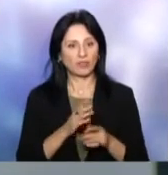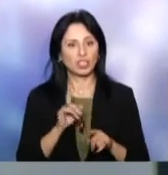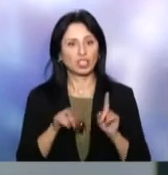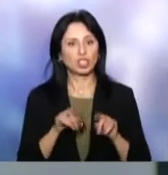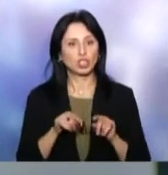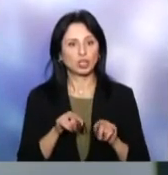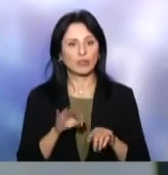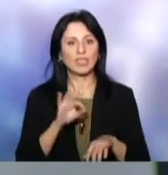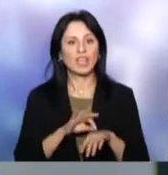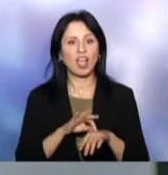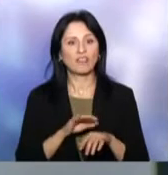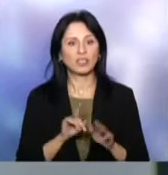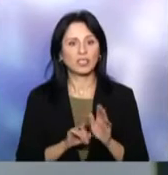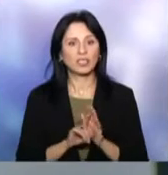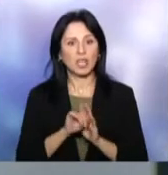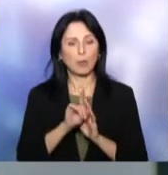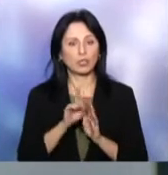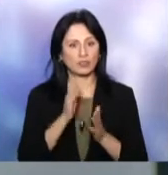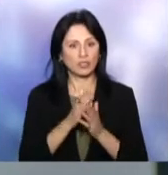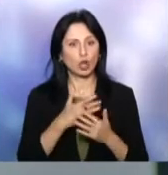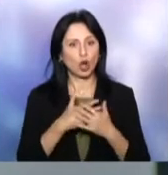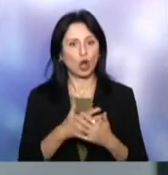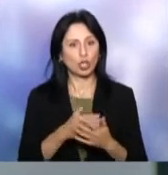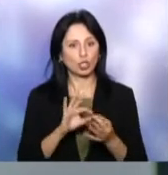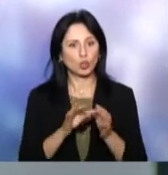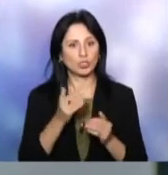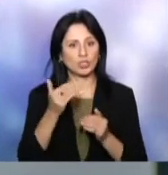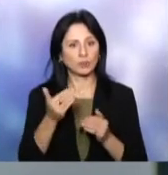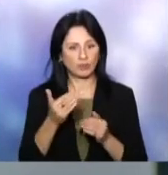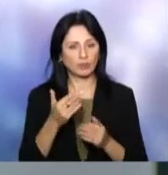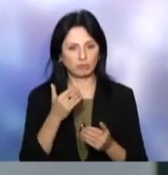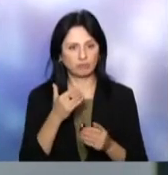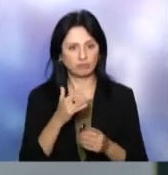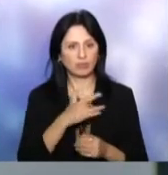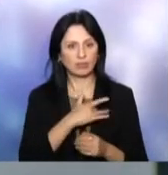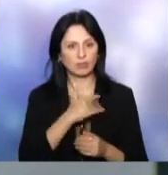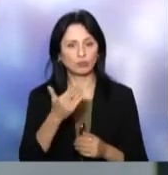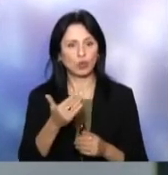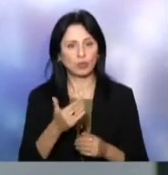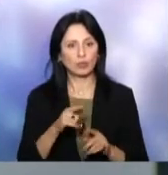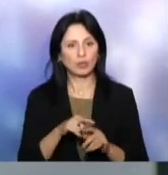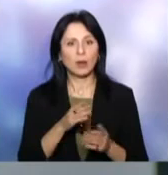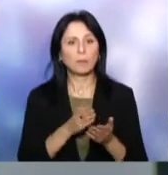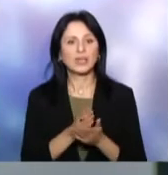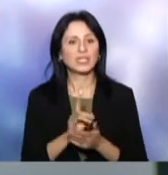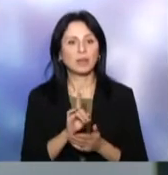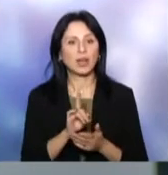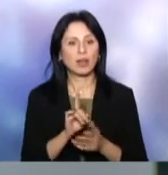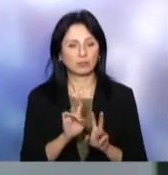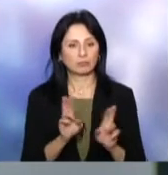ზოგიერთი დაავადება წამოიწევს წინ, არის ორსულთა კონკრეტული დერმატოზებიც. და ზოგადი პრინციპი